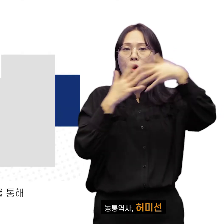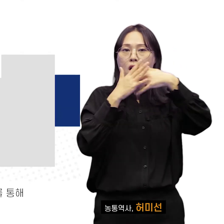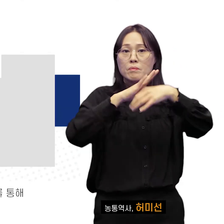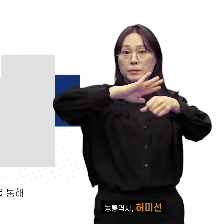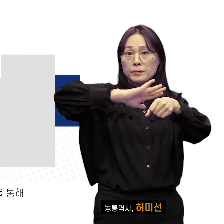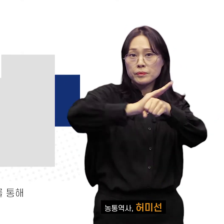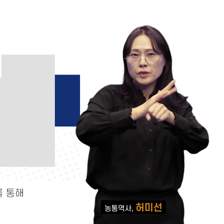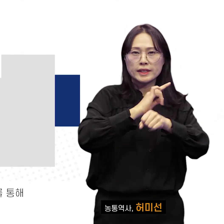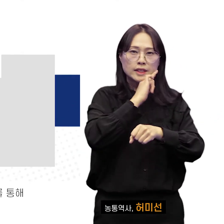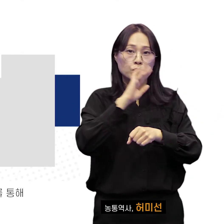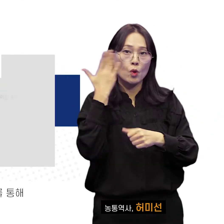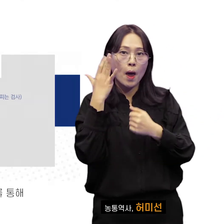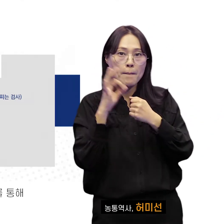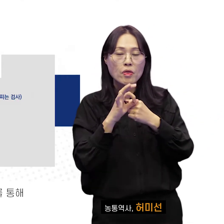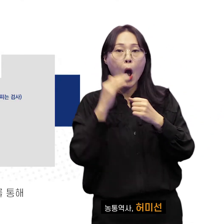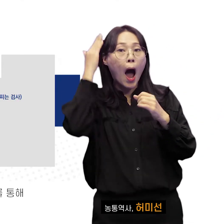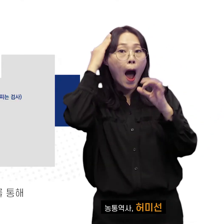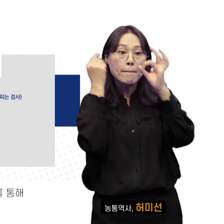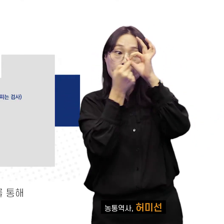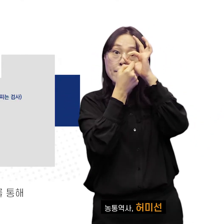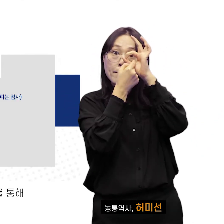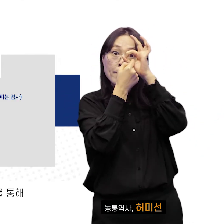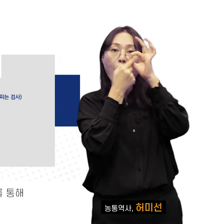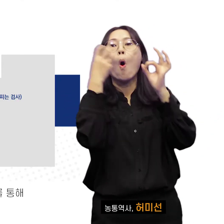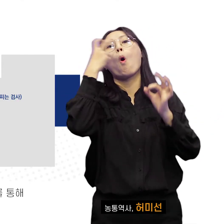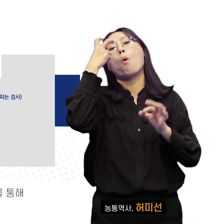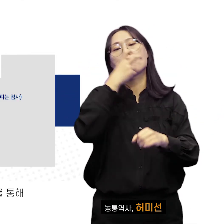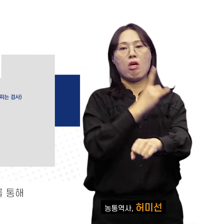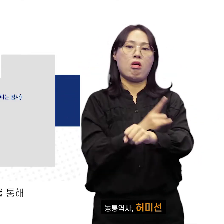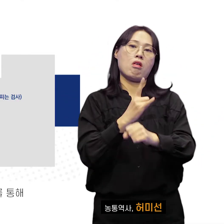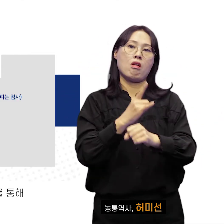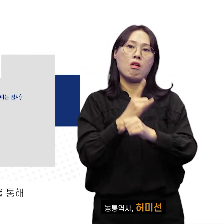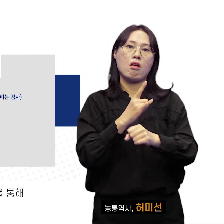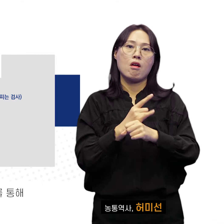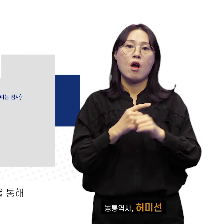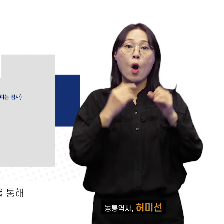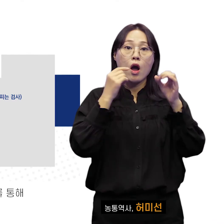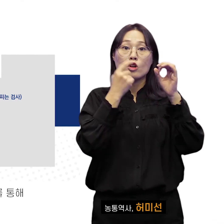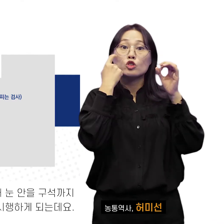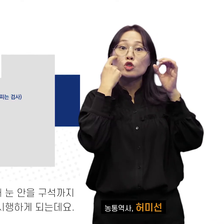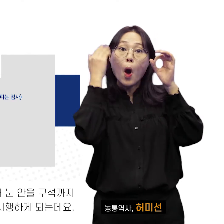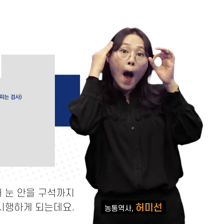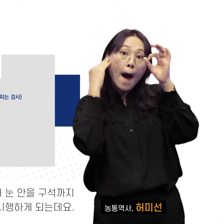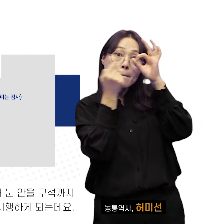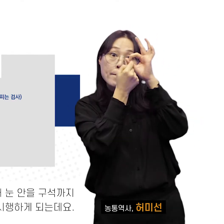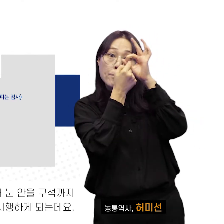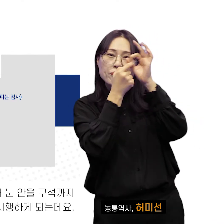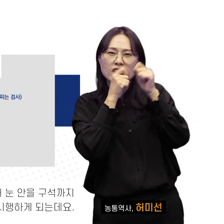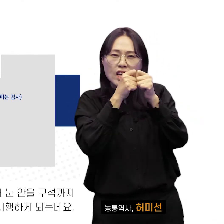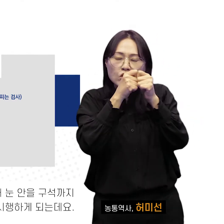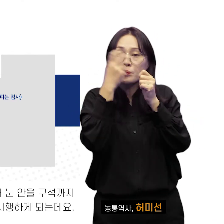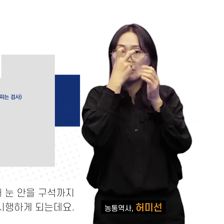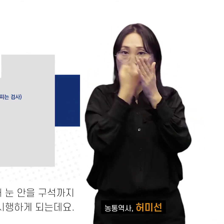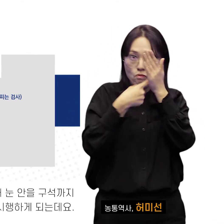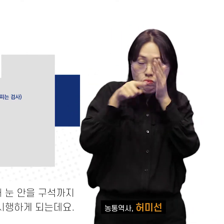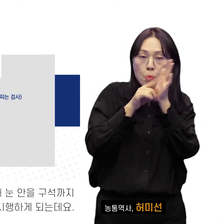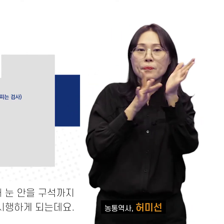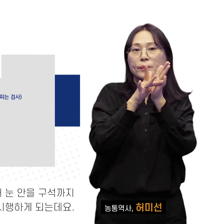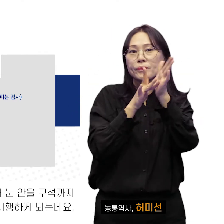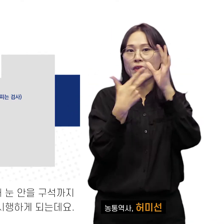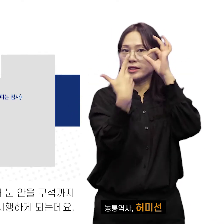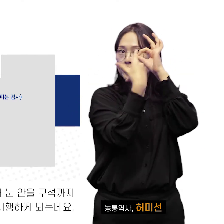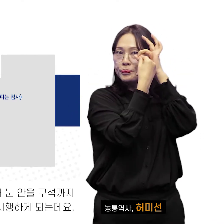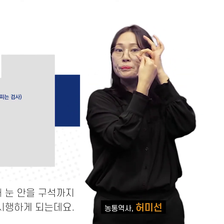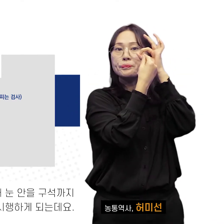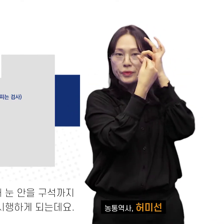망막 혈관 폐쇄가 의심되면 안저 검사를 통해 진단이 이루어집니다. 눈에 검은 자인 동공을 약물로